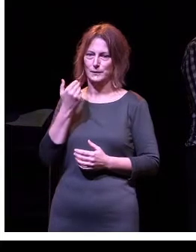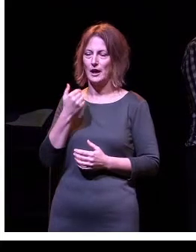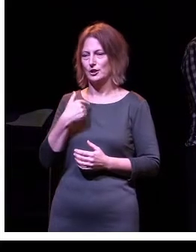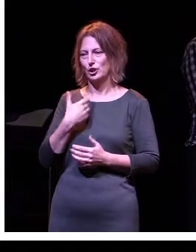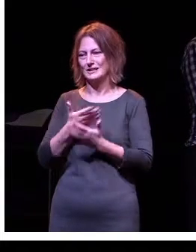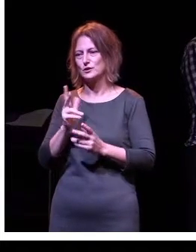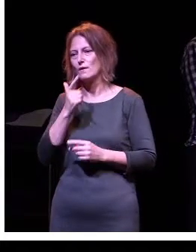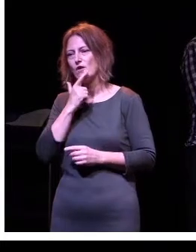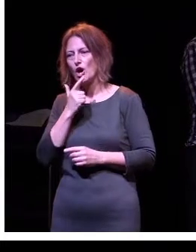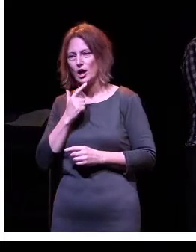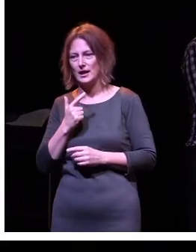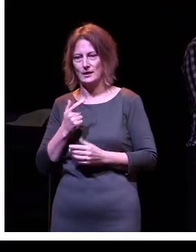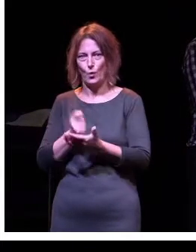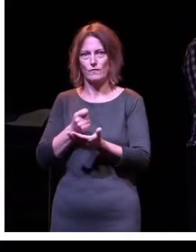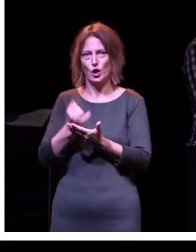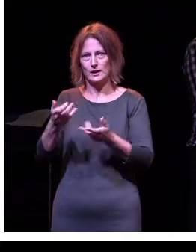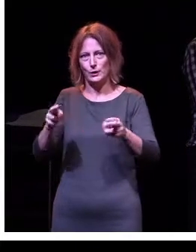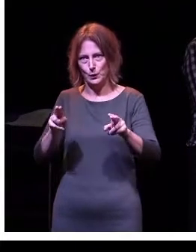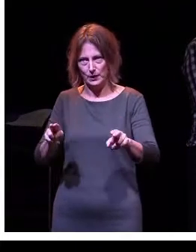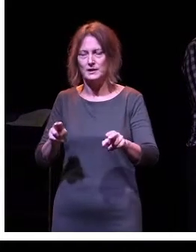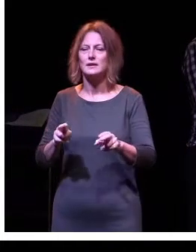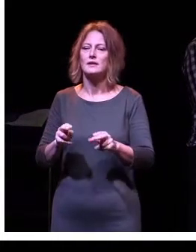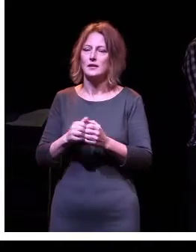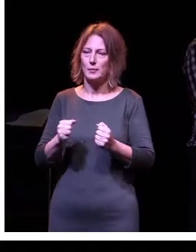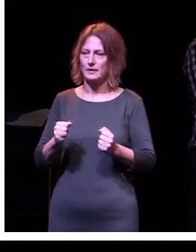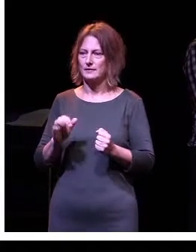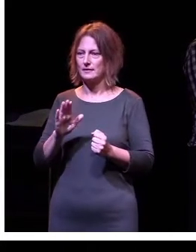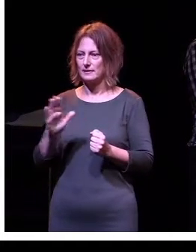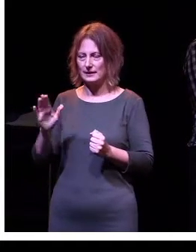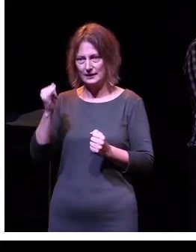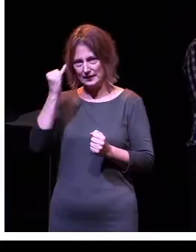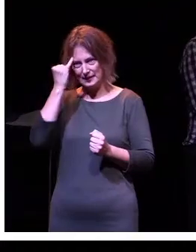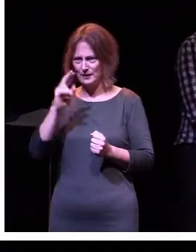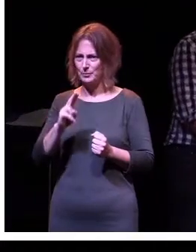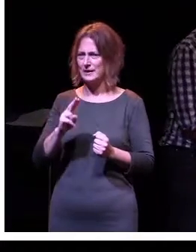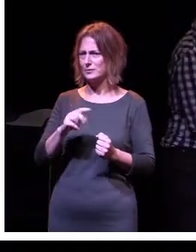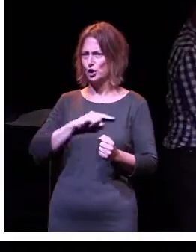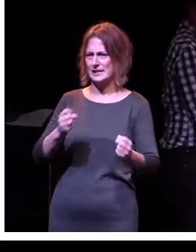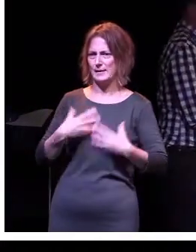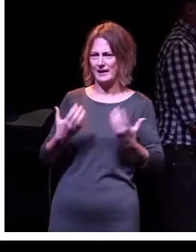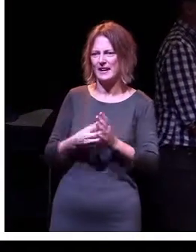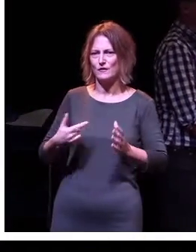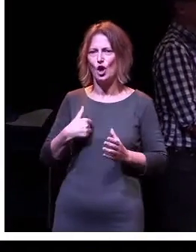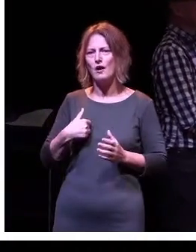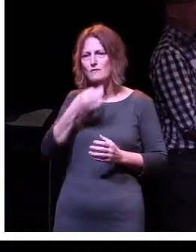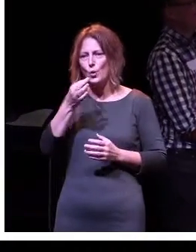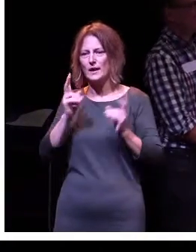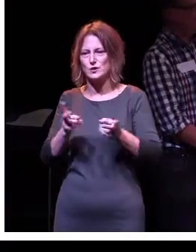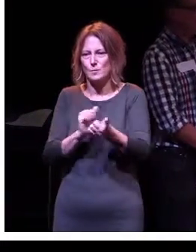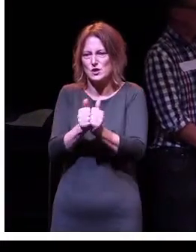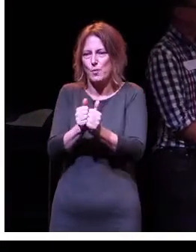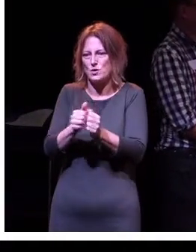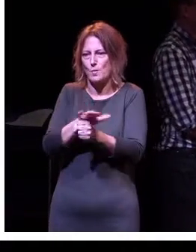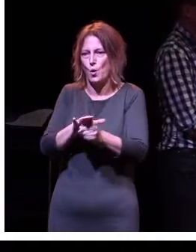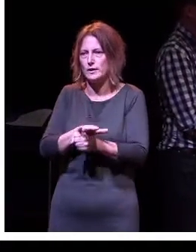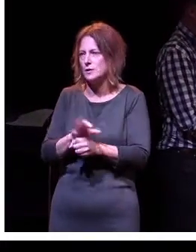Men det är väldigt inspirerande och därför väljer jag en sportfråga. Hur känns det? Det syntes väl.